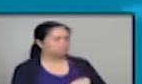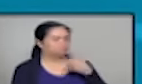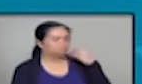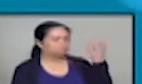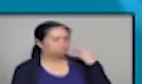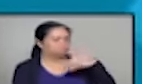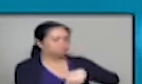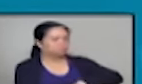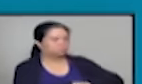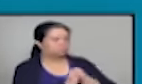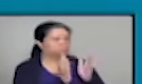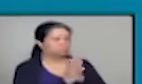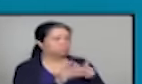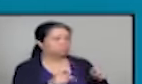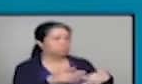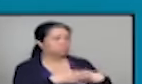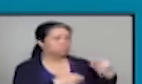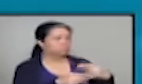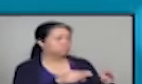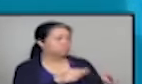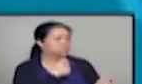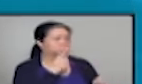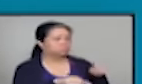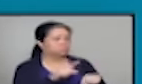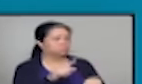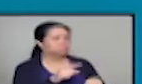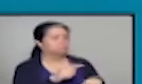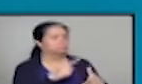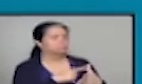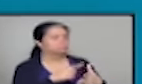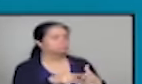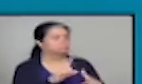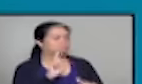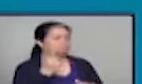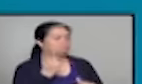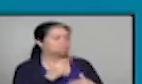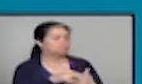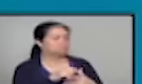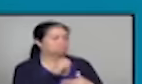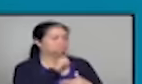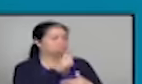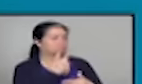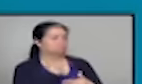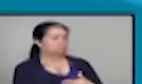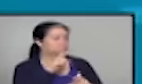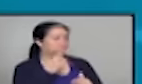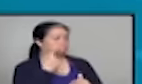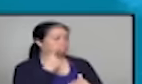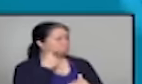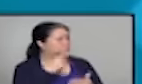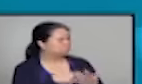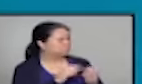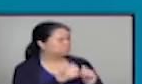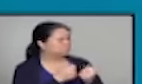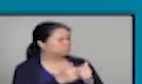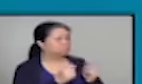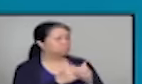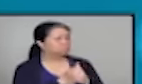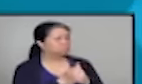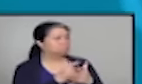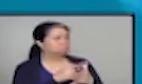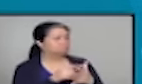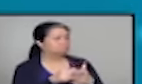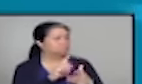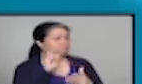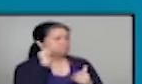umuwi. Papaalam siya, lalabas lang daw siya kasama kaibigan. Tapos nung una, hindi ko makita eh kung paano sila nag-uusap.